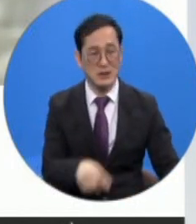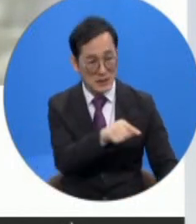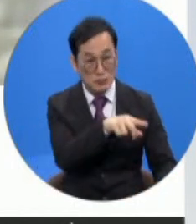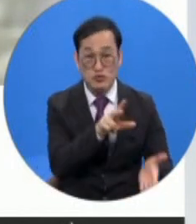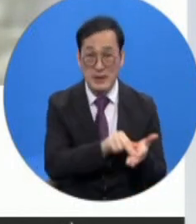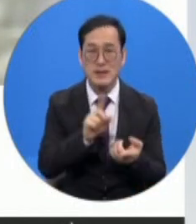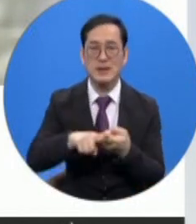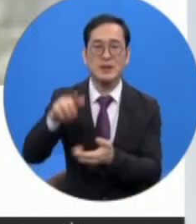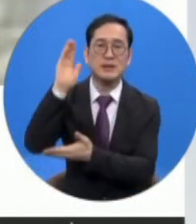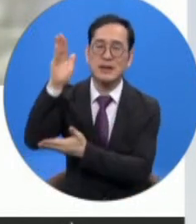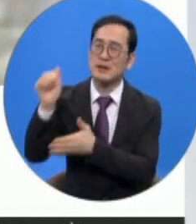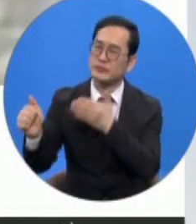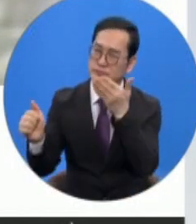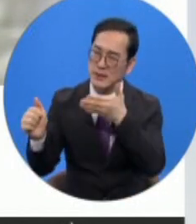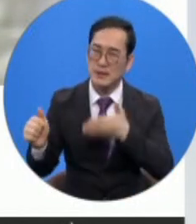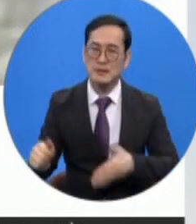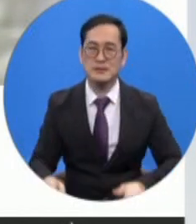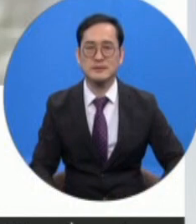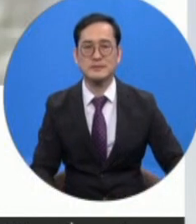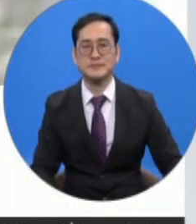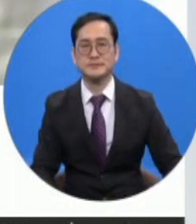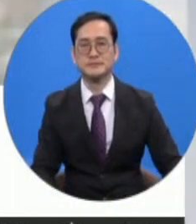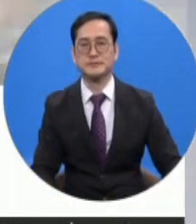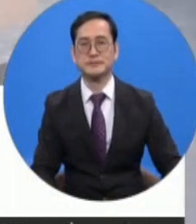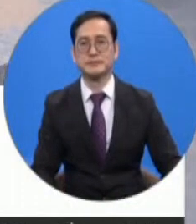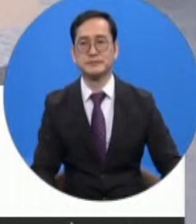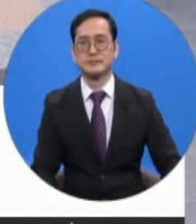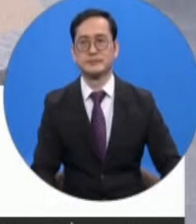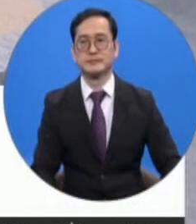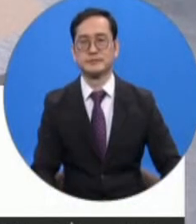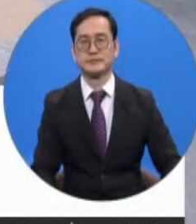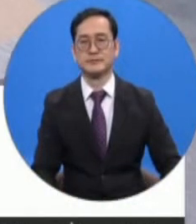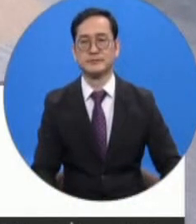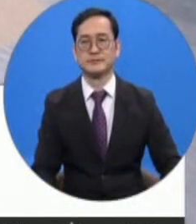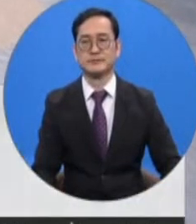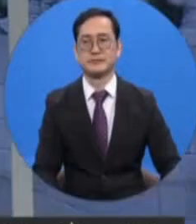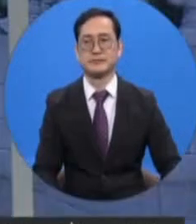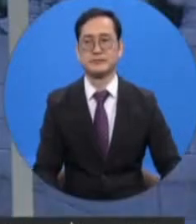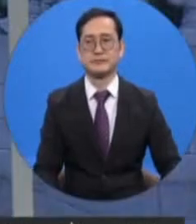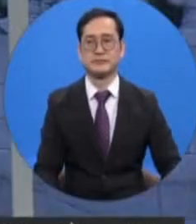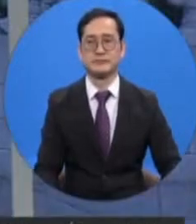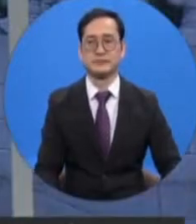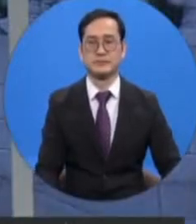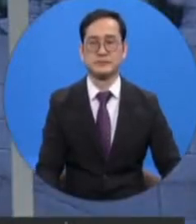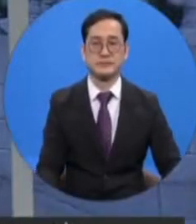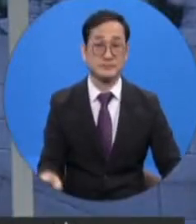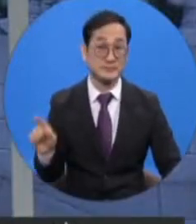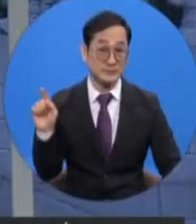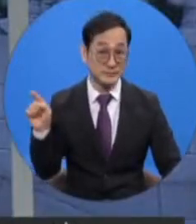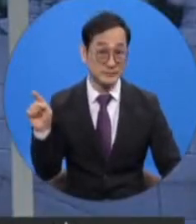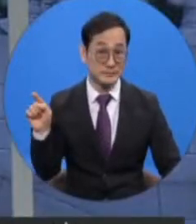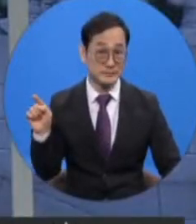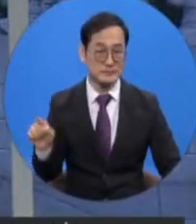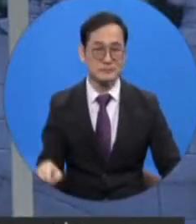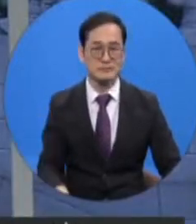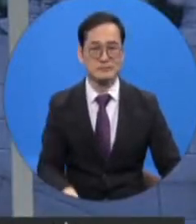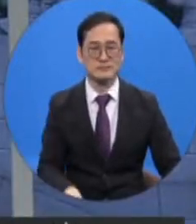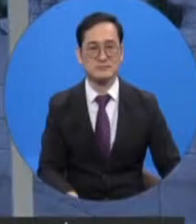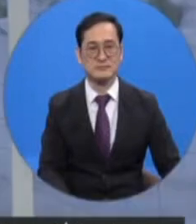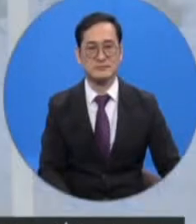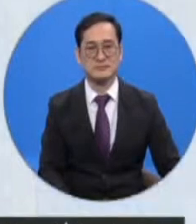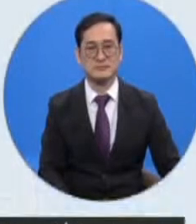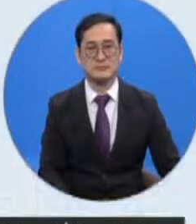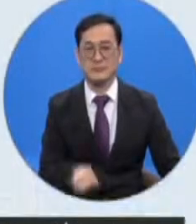이 문제에 대해서 말을 좀 해줬으면 좋겠습니다. 이재명 후보 측은 일단 원희룡 후보 본부장의 주장을 부인했습니다. 함께 보시죠.